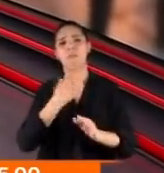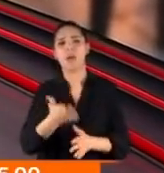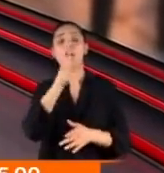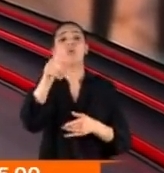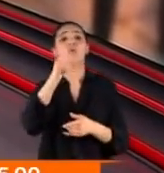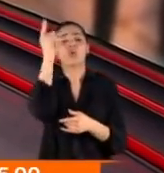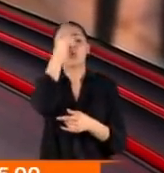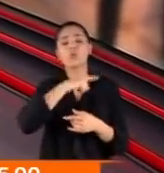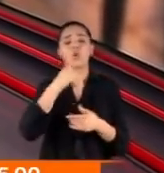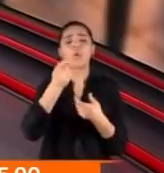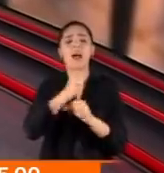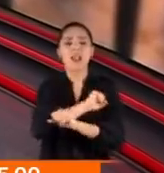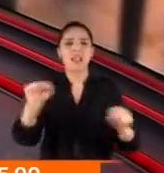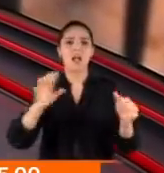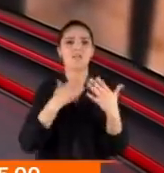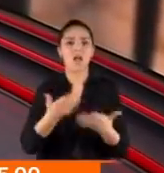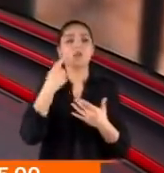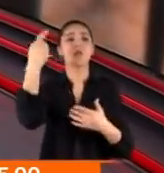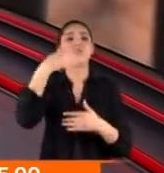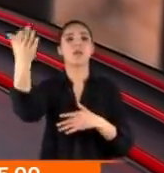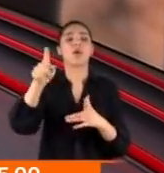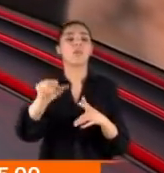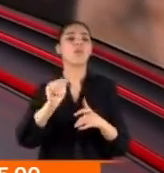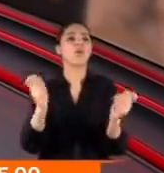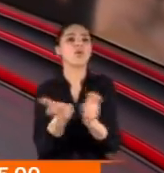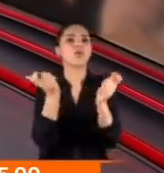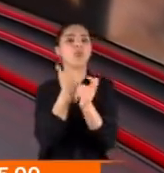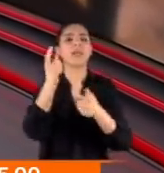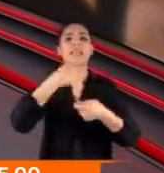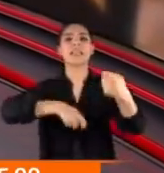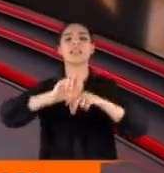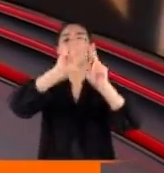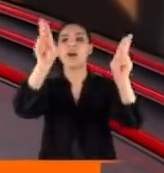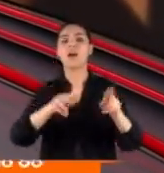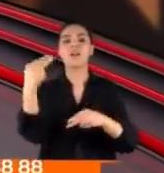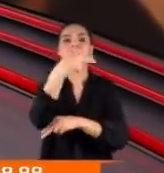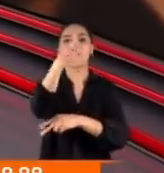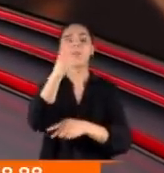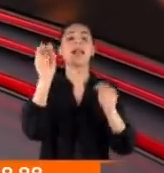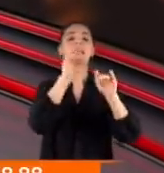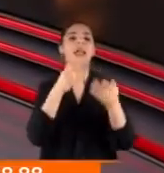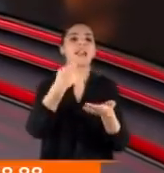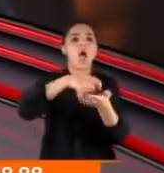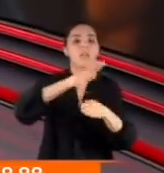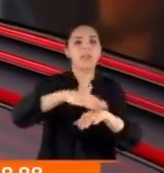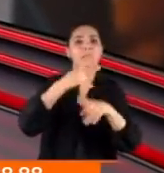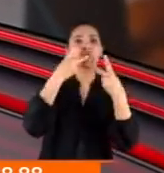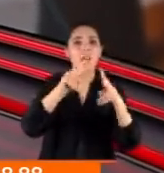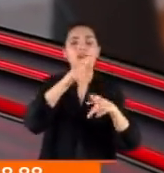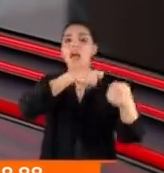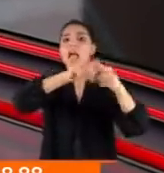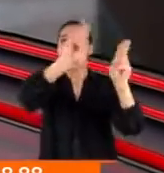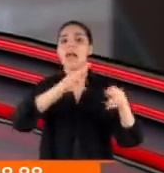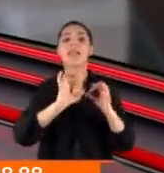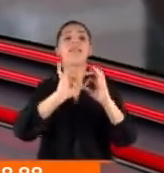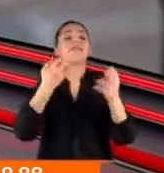önemli gelir kayıpları var. Cumhurbaşkanı Recep Tayyip Erdoğan bugünkü grup toplantısında ticari işletmelere destek ödemesi yapılacağını açıkladı. Peki esnaf ne düşünüyor